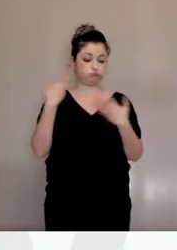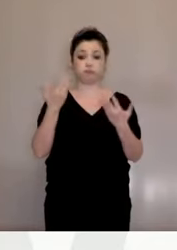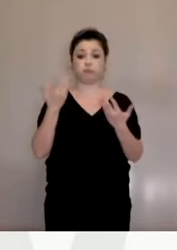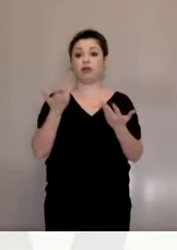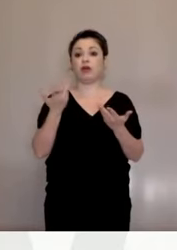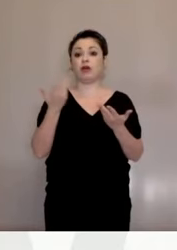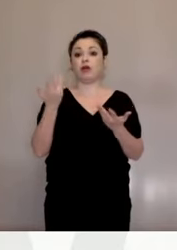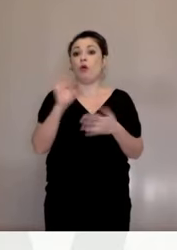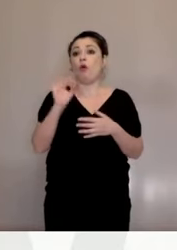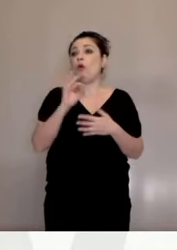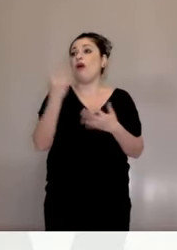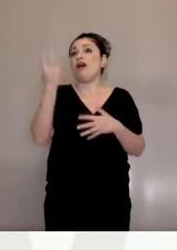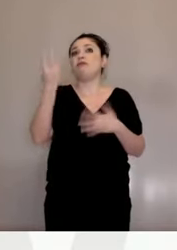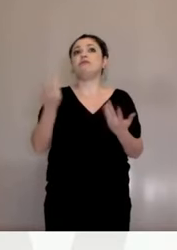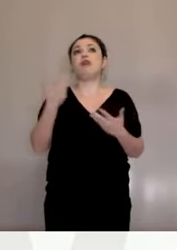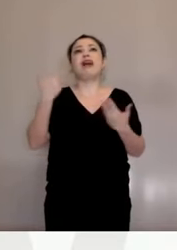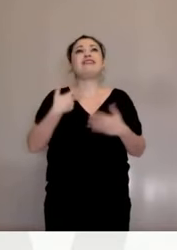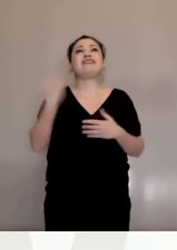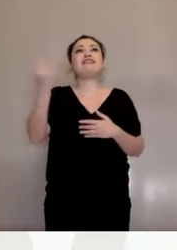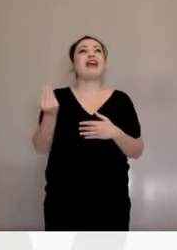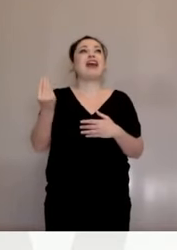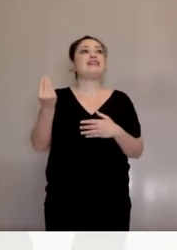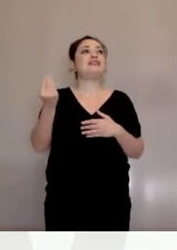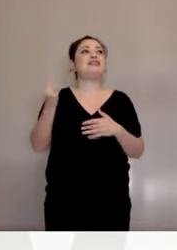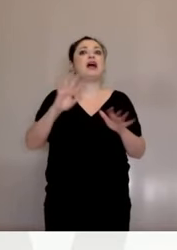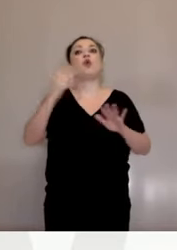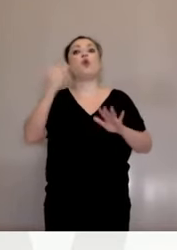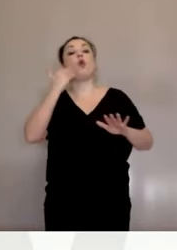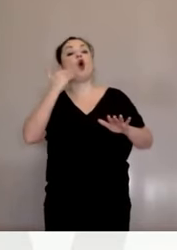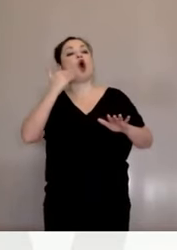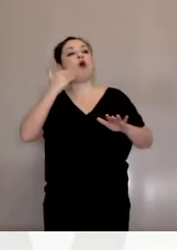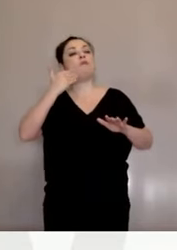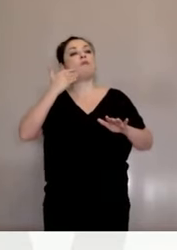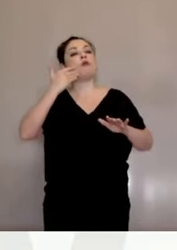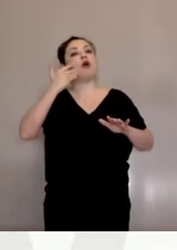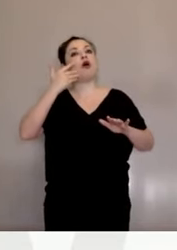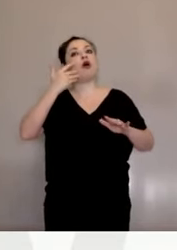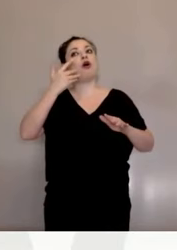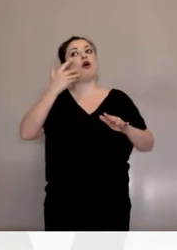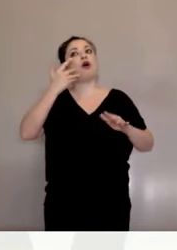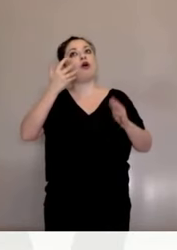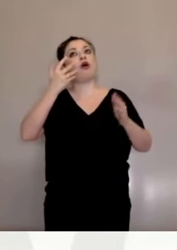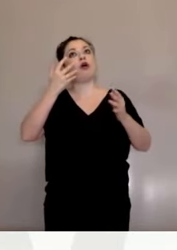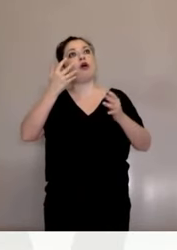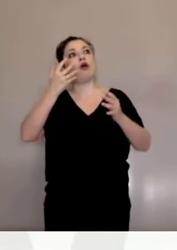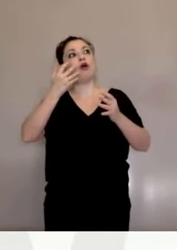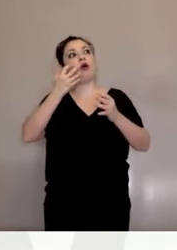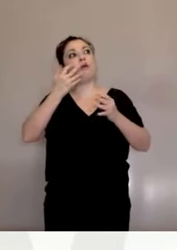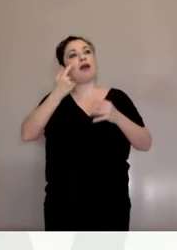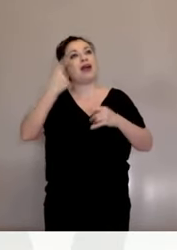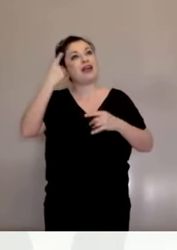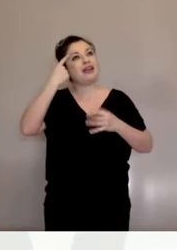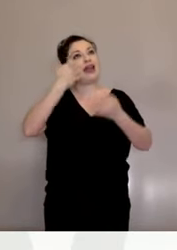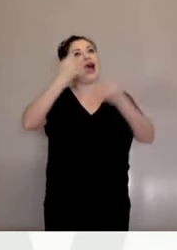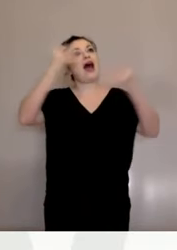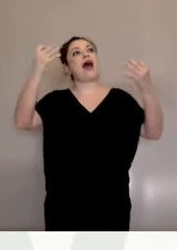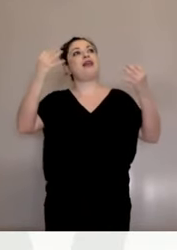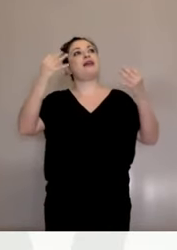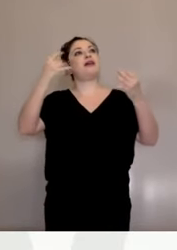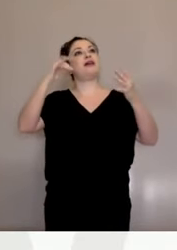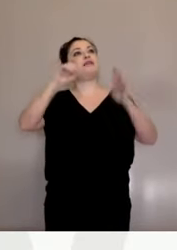di un altro uomo ideale alla fine dell'istoria, eccetera, eccetera.